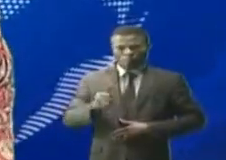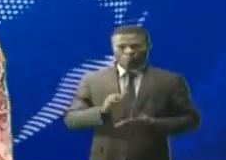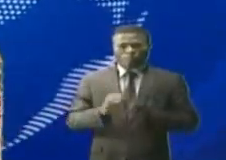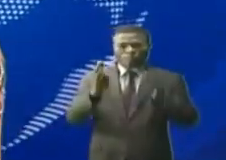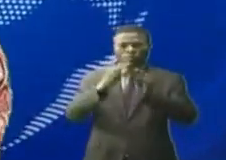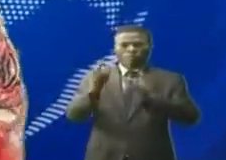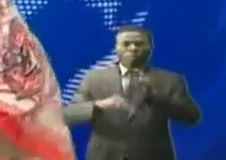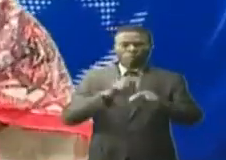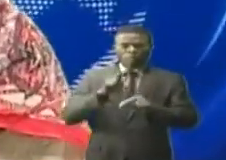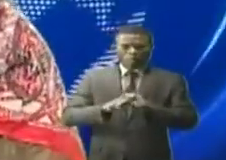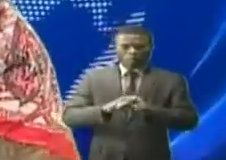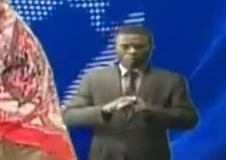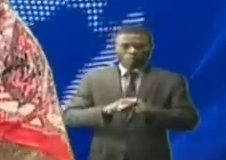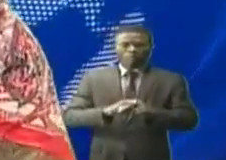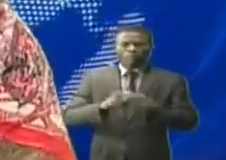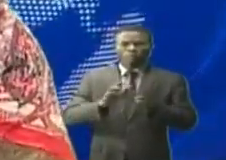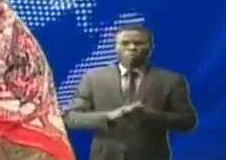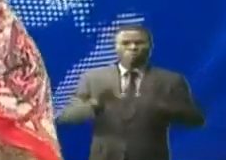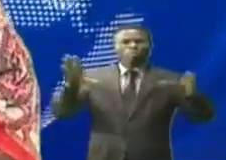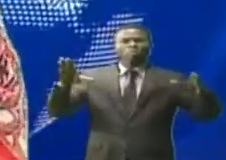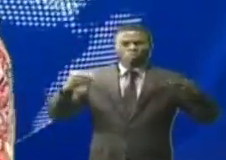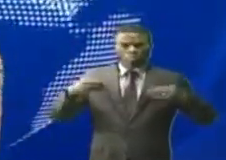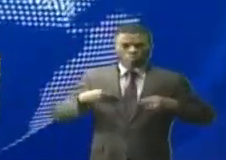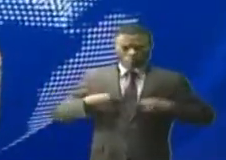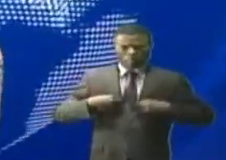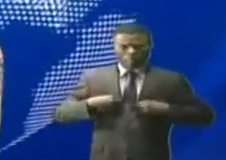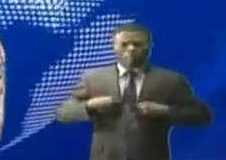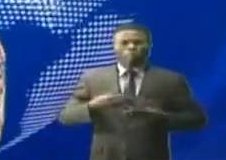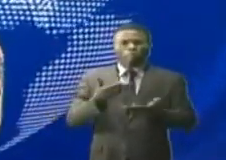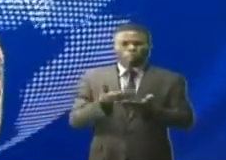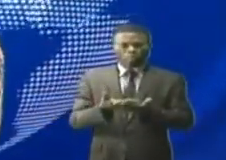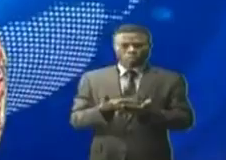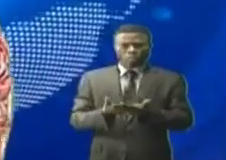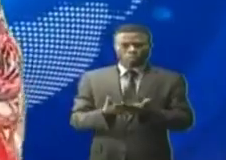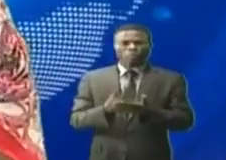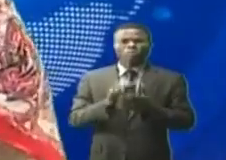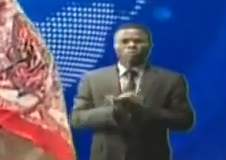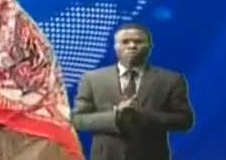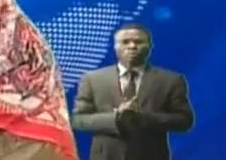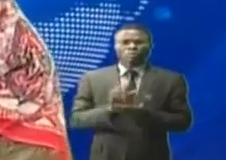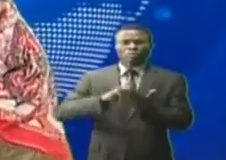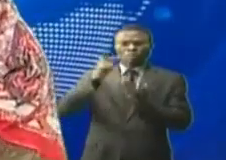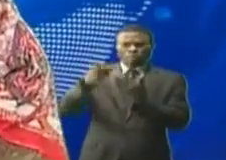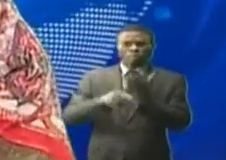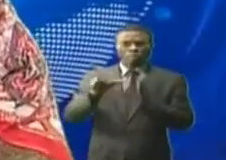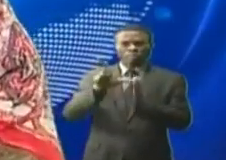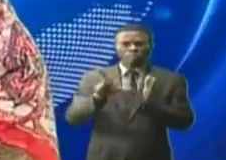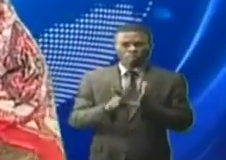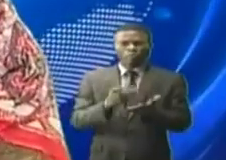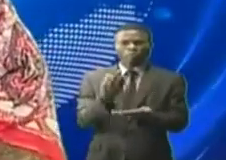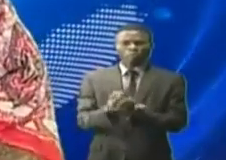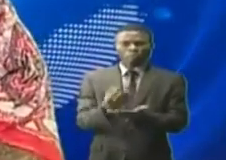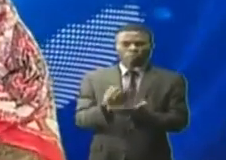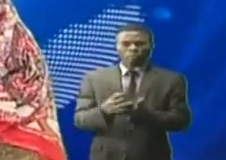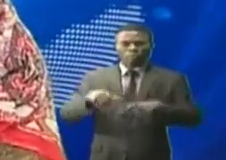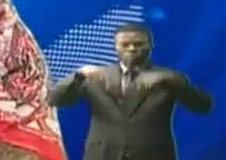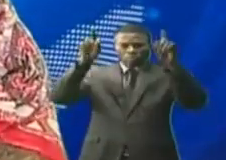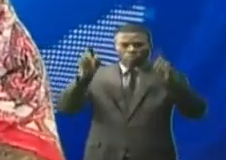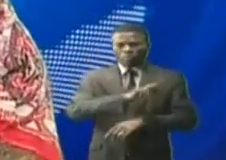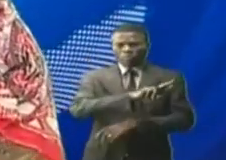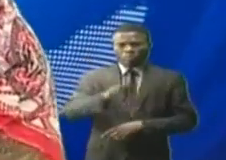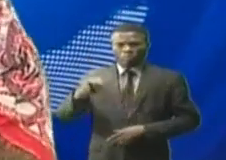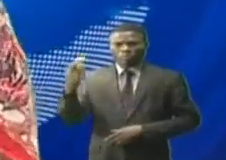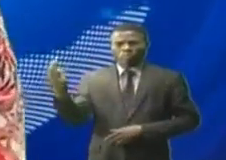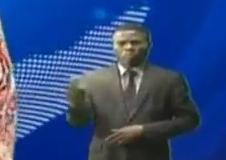L'Assemblée nationale vient de déclarer, comme nous venons de le dire tantôt, recevable le projet de loi de finances pour l'exercice